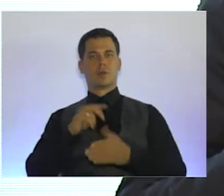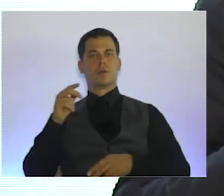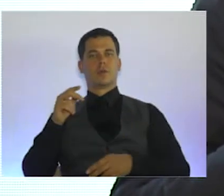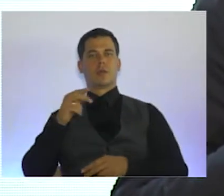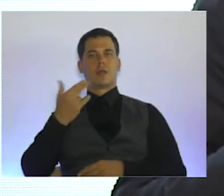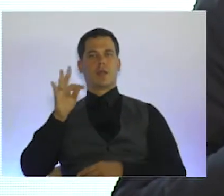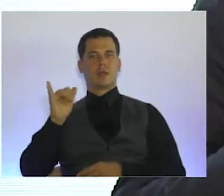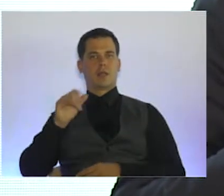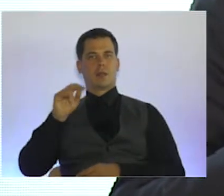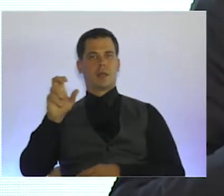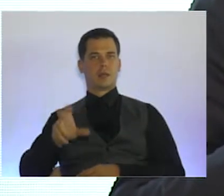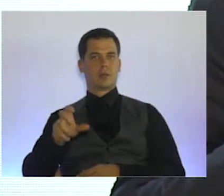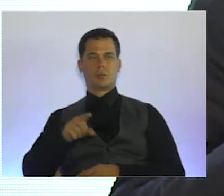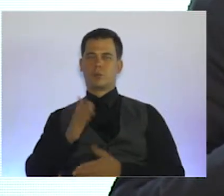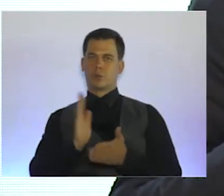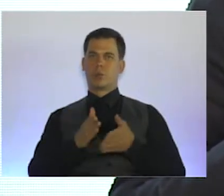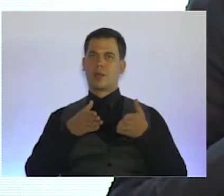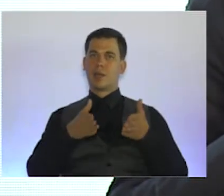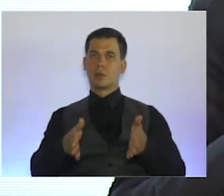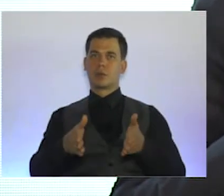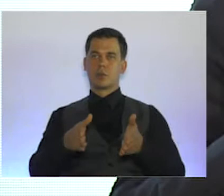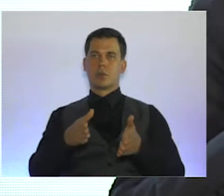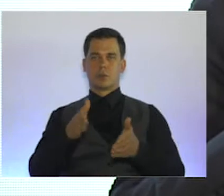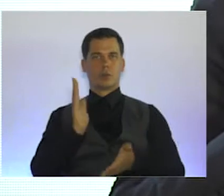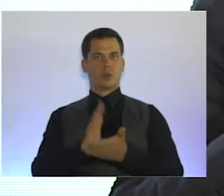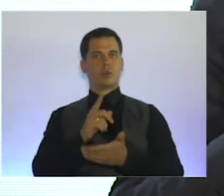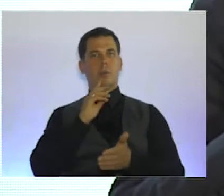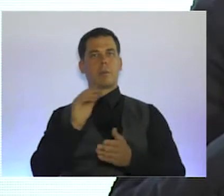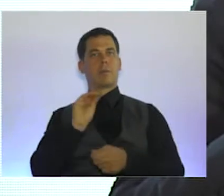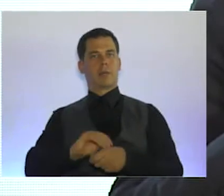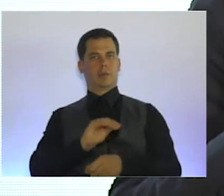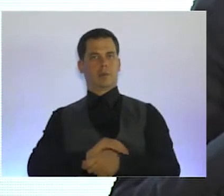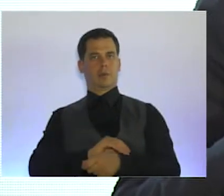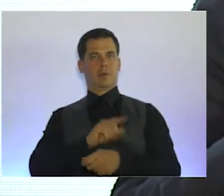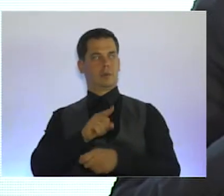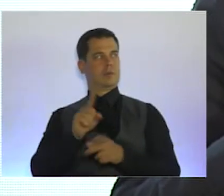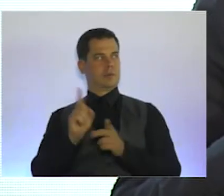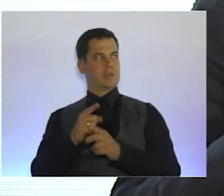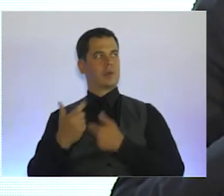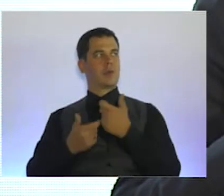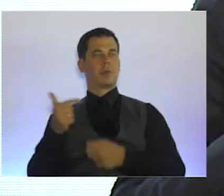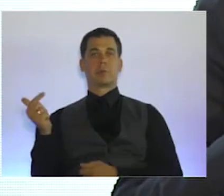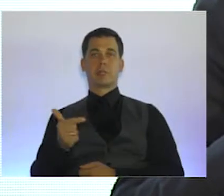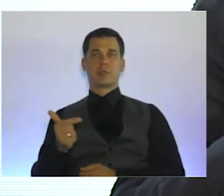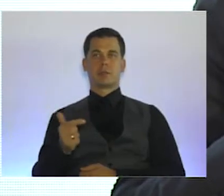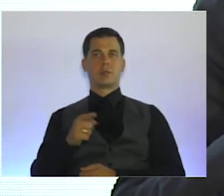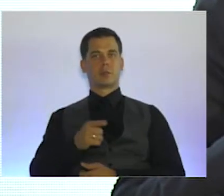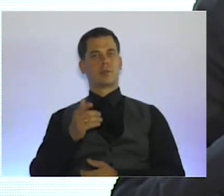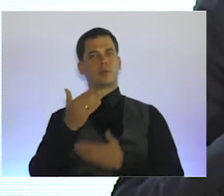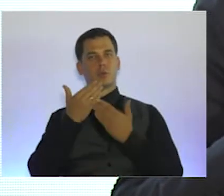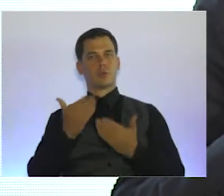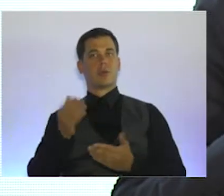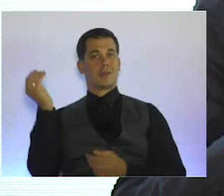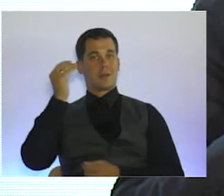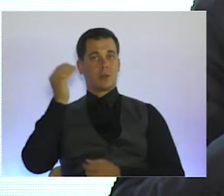Tech przyjęła, obrała jako metodę edukacyjną, jako metodę też prowadzenia biznesu, to jest właśnie nauka przez zabawę.